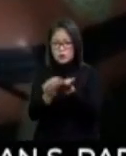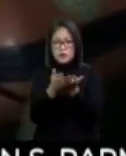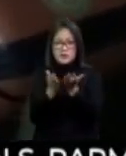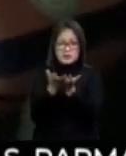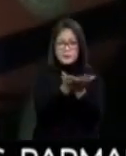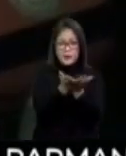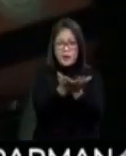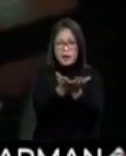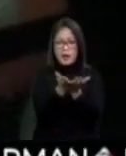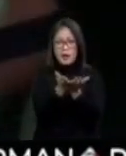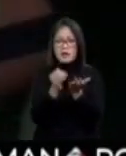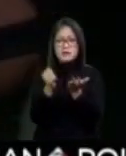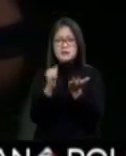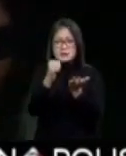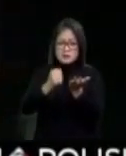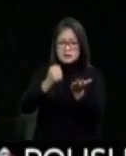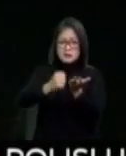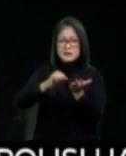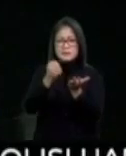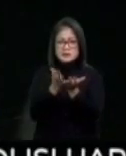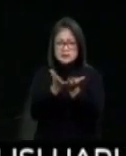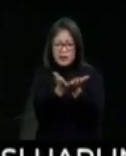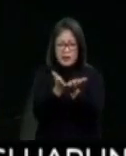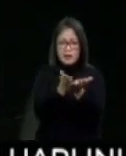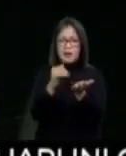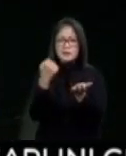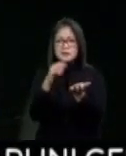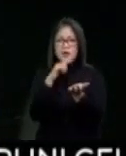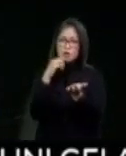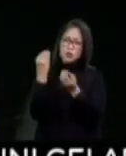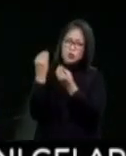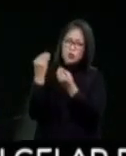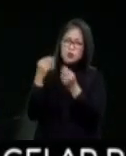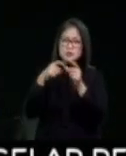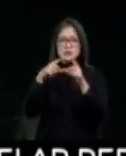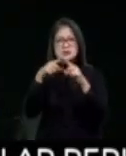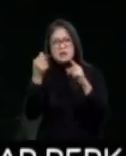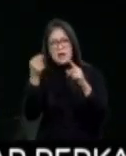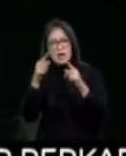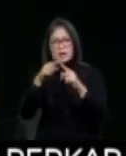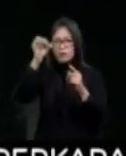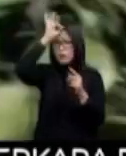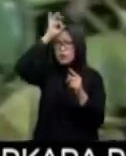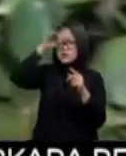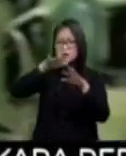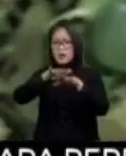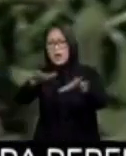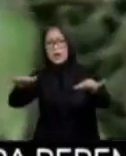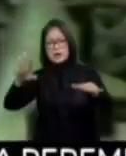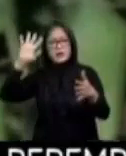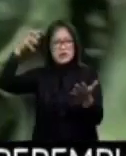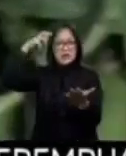mereka tidak bisa keluar. Tim gabungan dari Basarnas Bandung, Polairut Polres Purwakarta, dan tim rescue Damkar